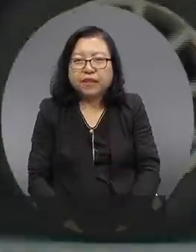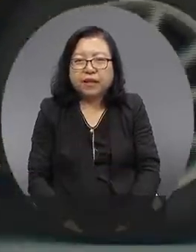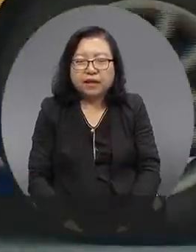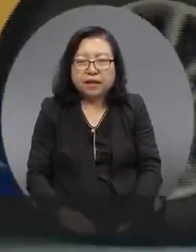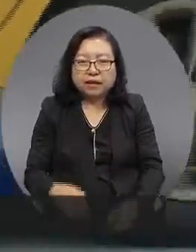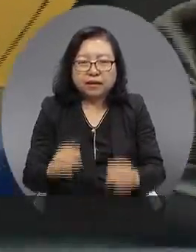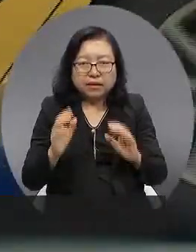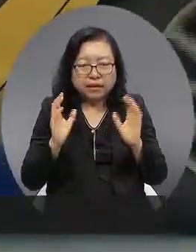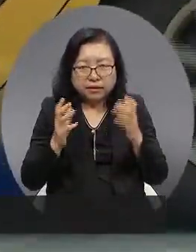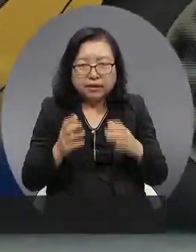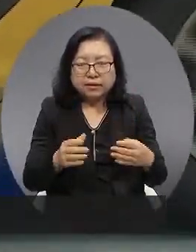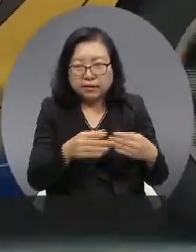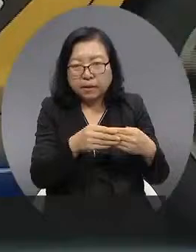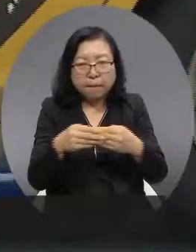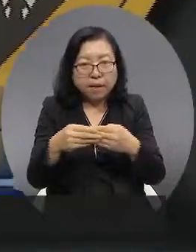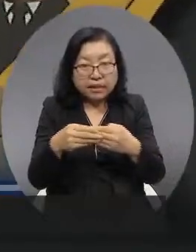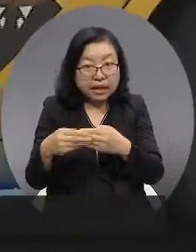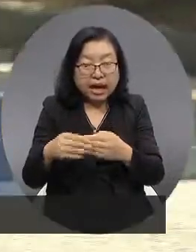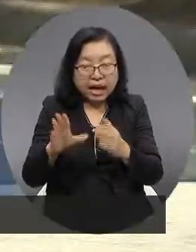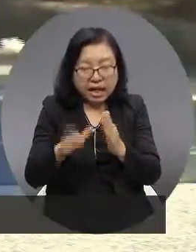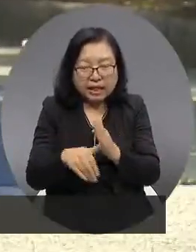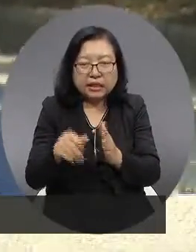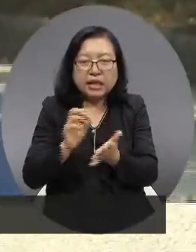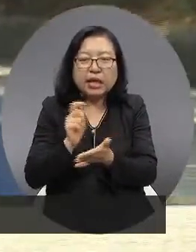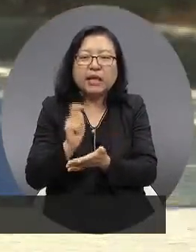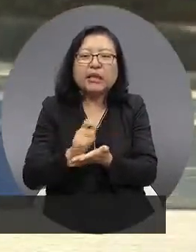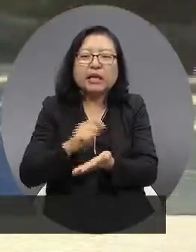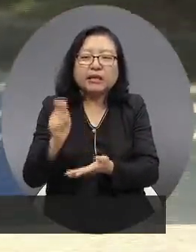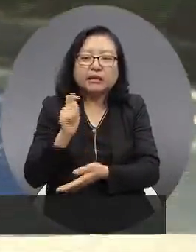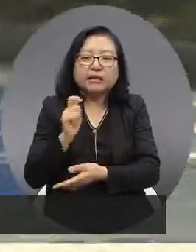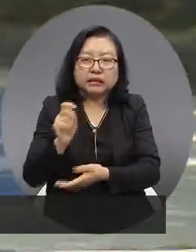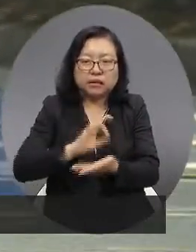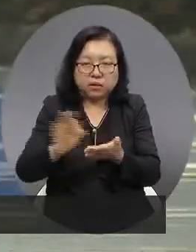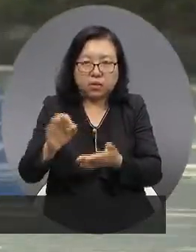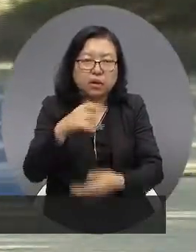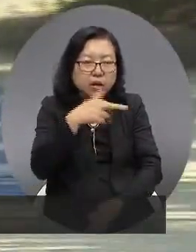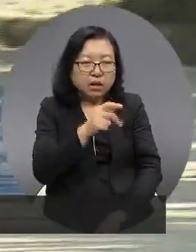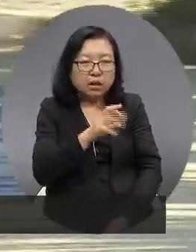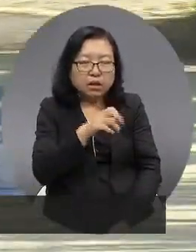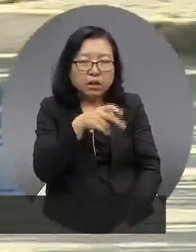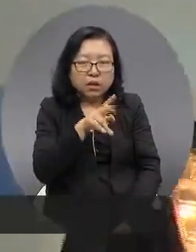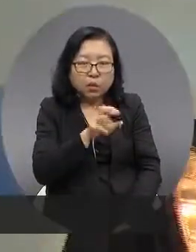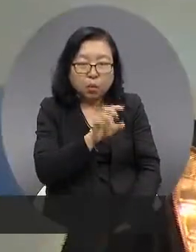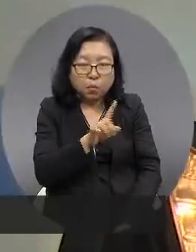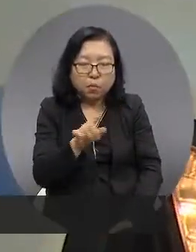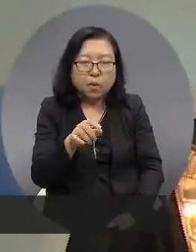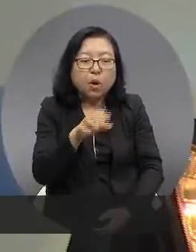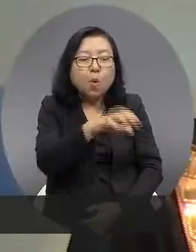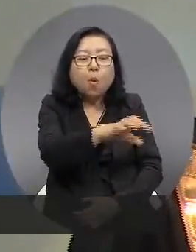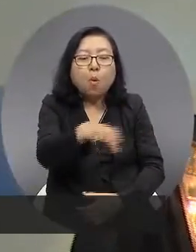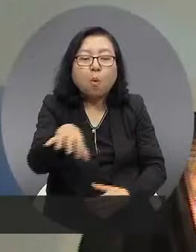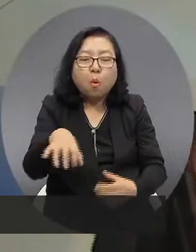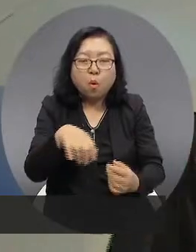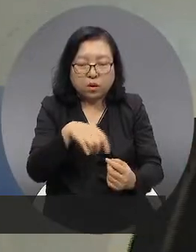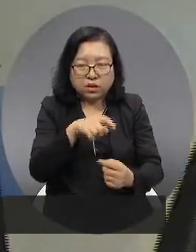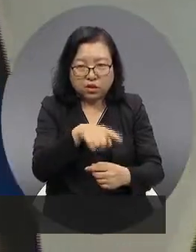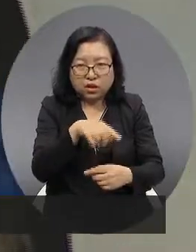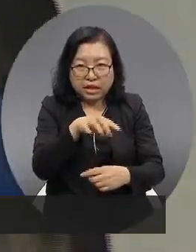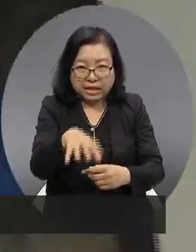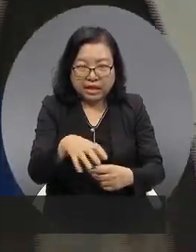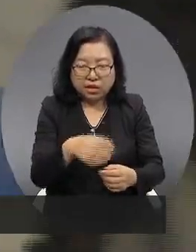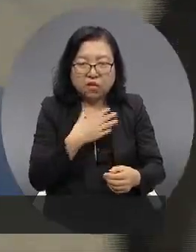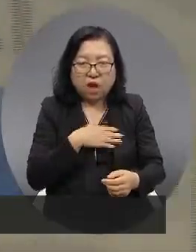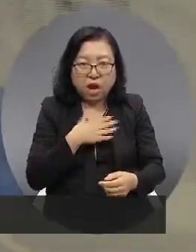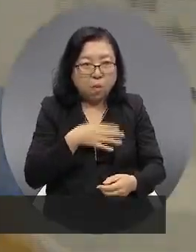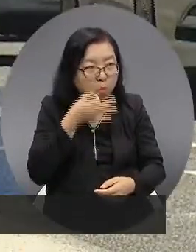애기들 픽업시 택시를 자주 이용하는데 카카오 같은 경우는 그 택시 운행 상황을 알 수 있어요. 위치를